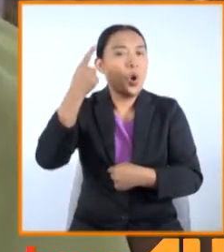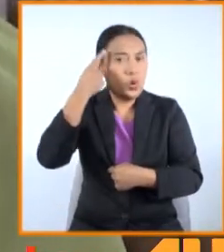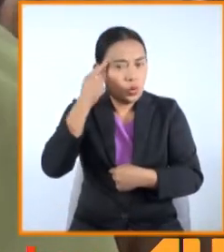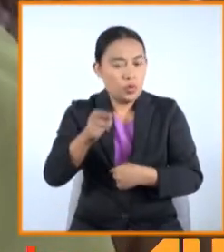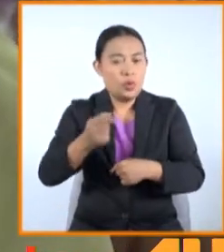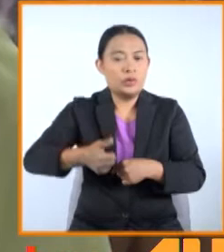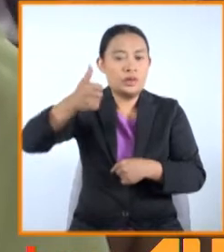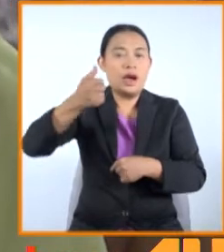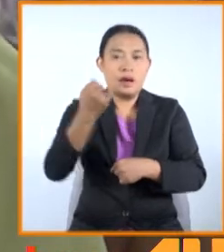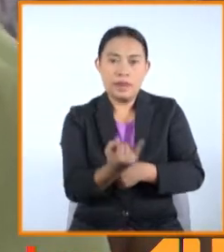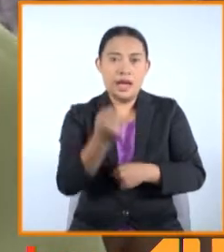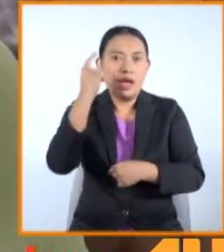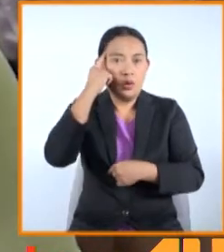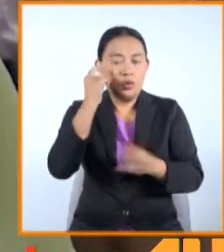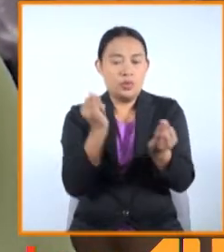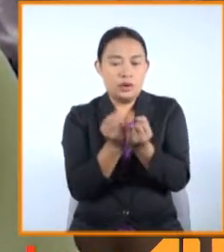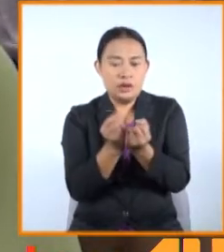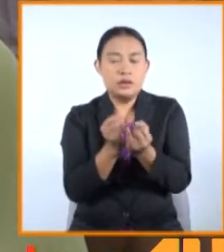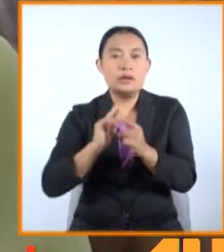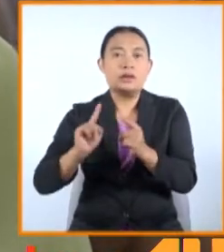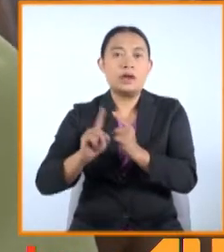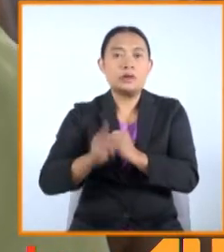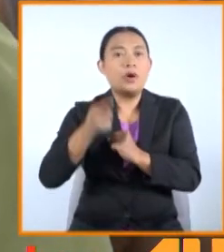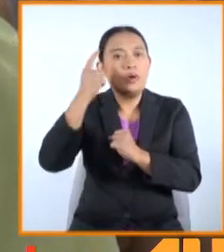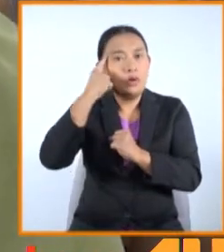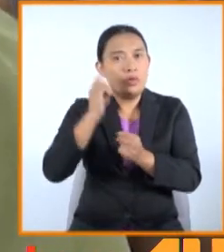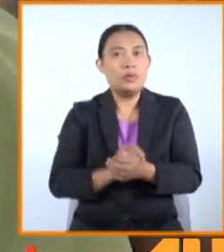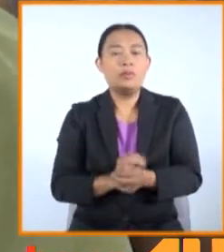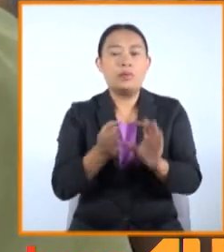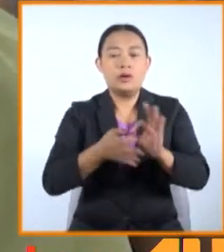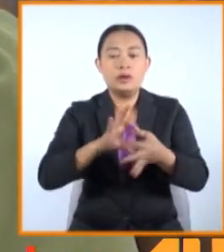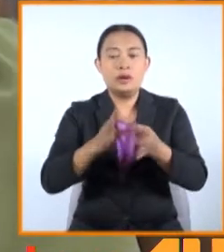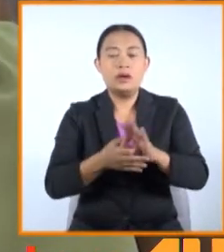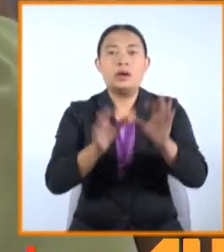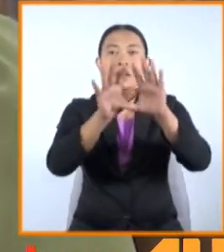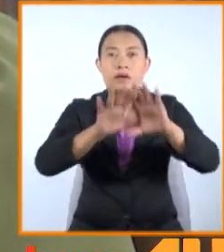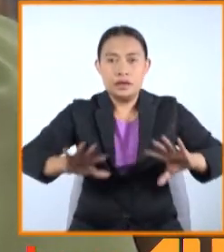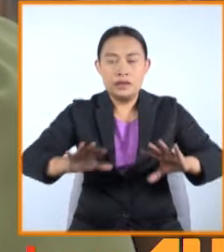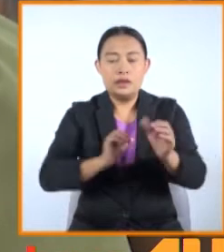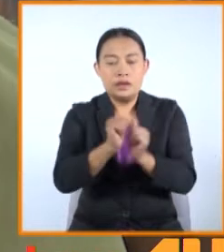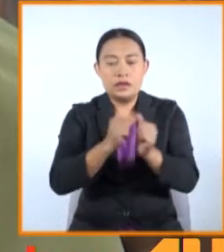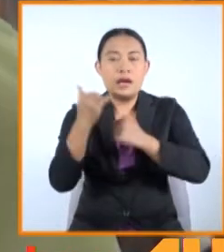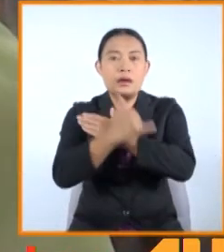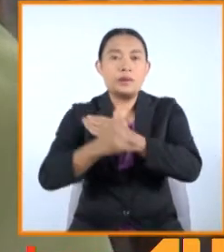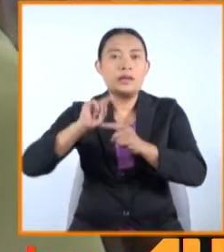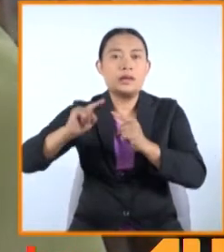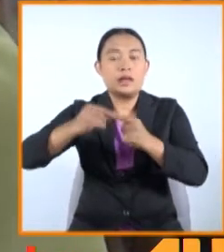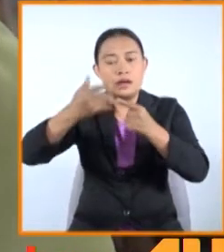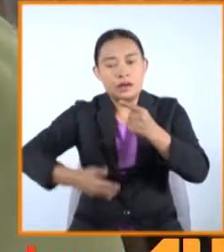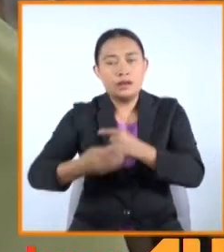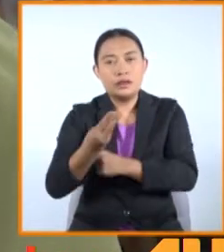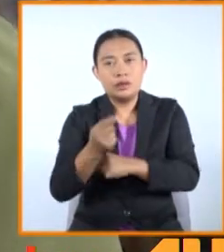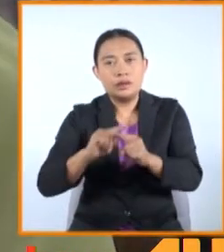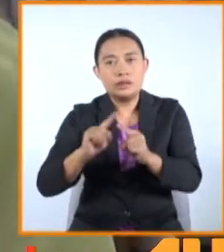แล้วก็ความสัมพันธ์ว่ากีฬาอาเซียนสกูลเนี่ยเขาแข่งกันกี่ประเทศแล้วก็จะเชื่อมโยงแล้ว